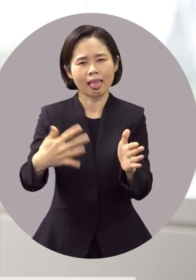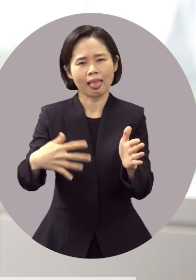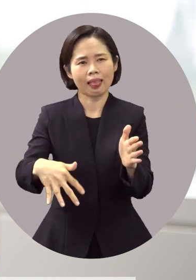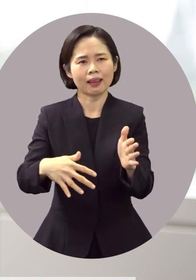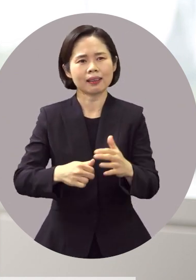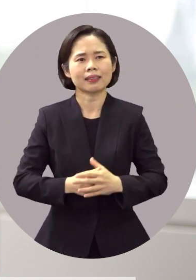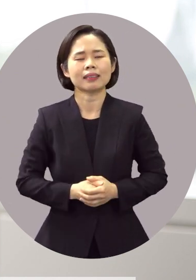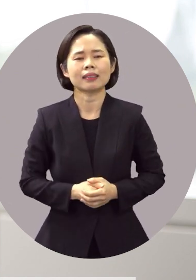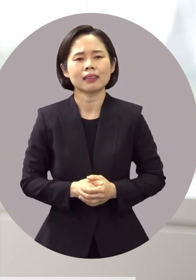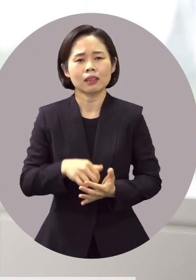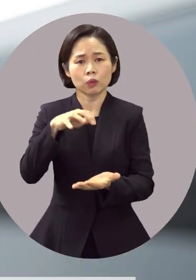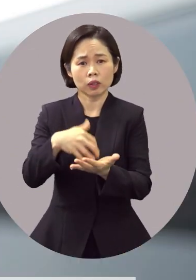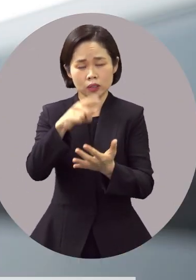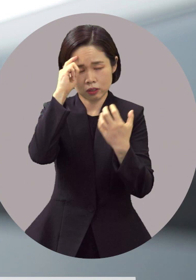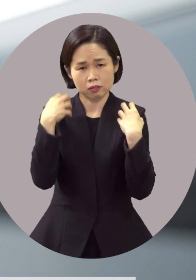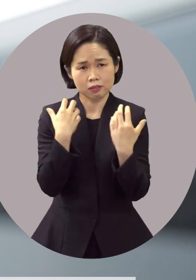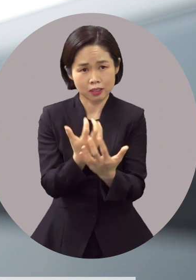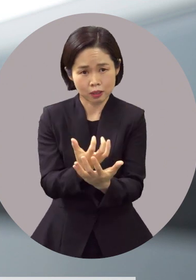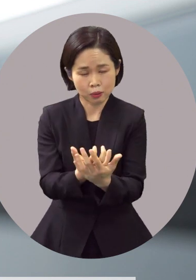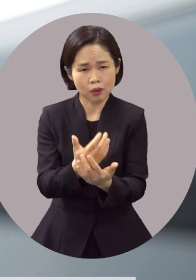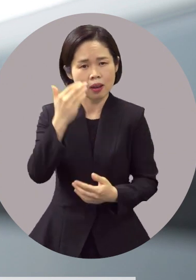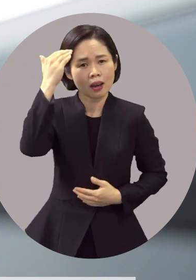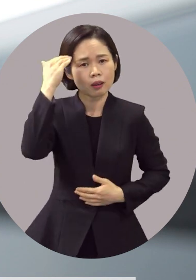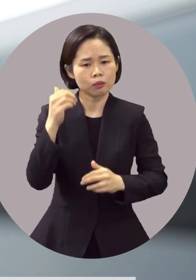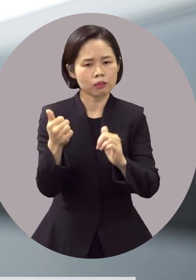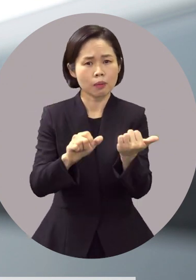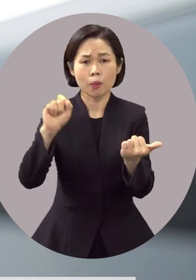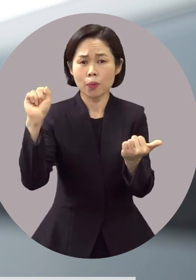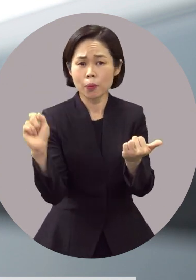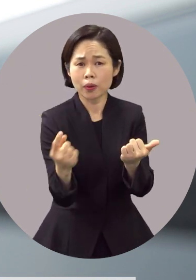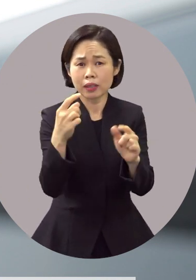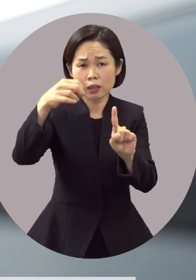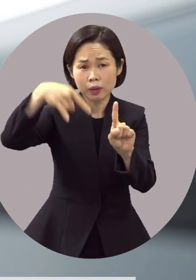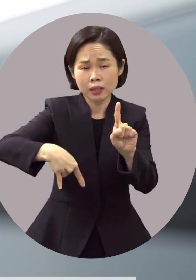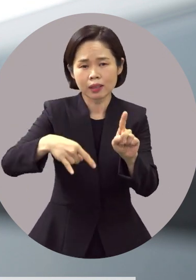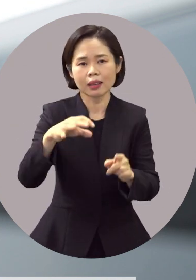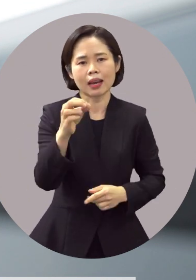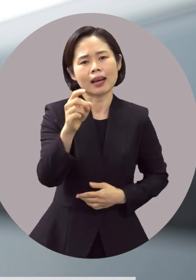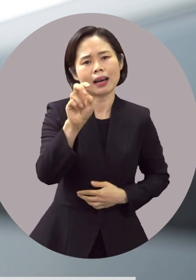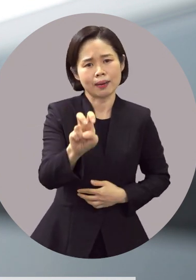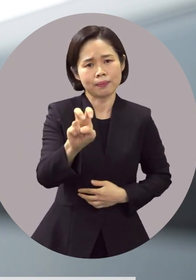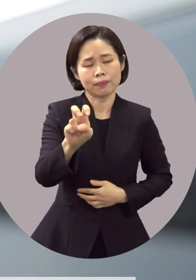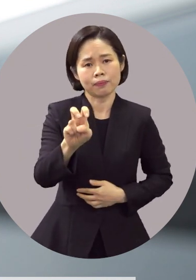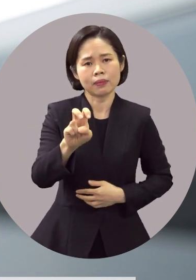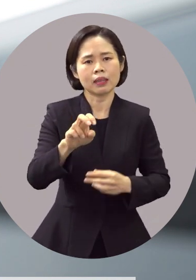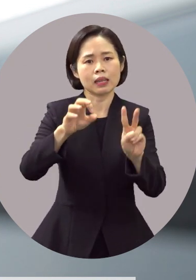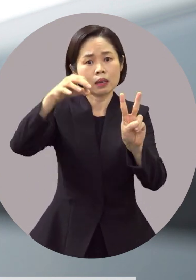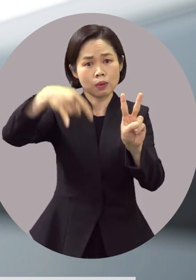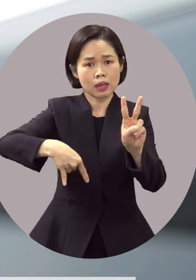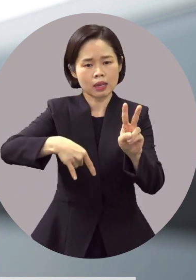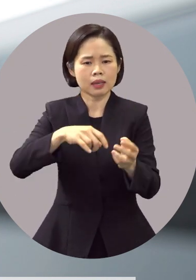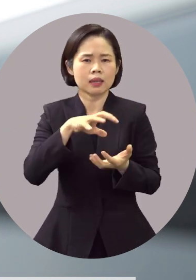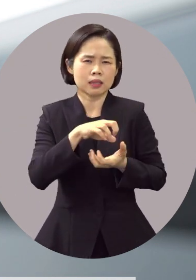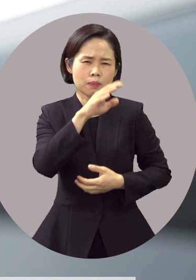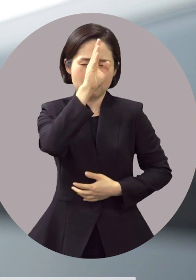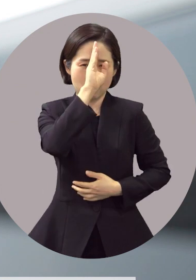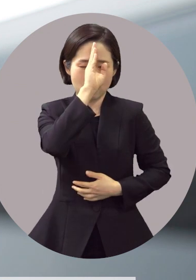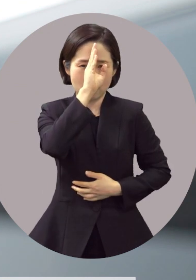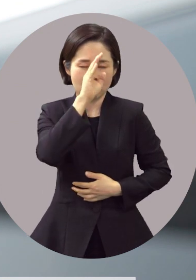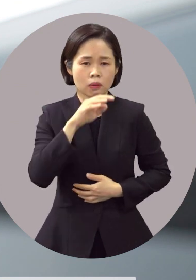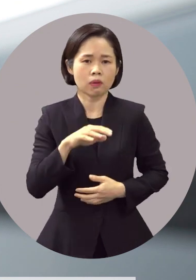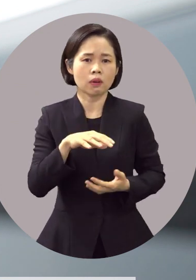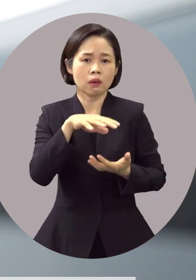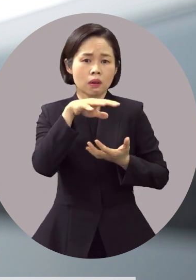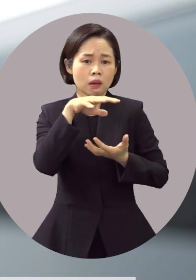연구는 보고되지 않았습니다. 통계청 자료에 의하면 우리나라 사망 원인 중 심장질환 사망은 암 사망 다음으로